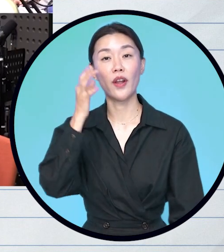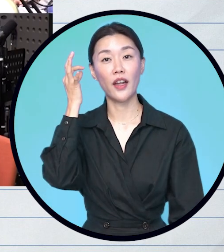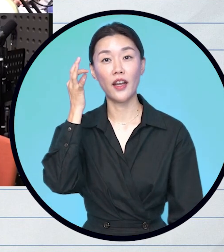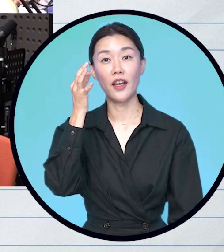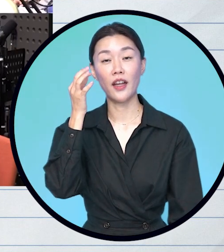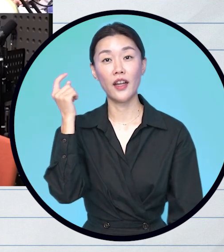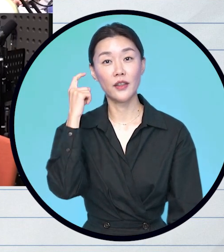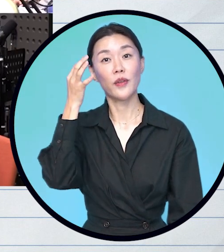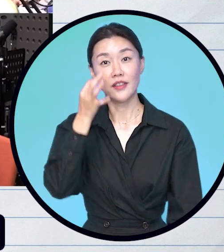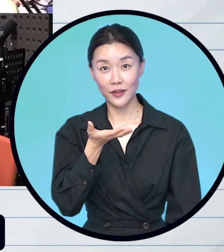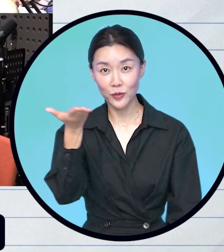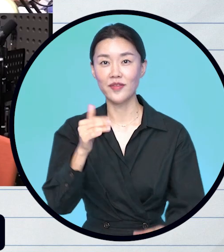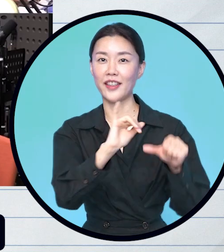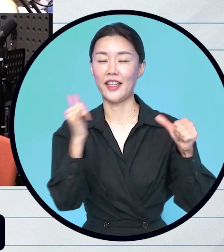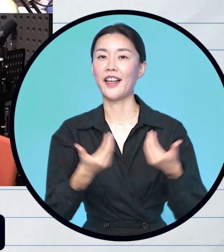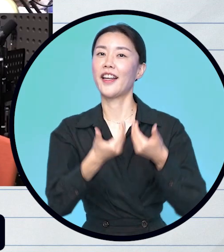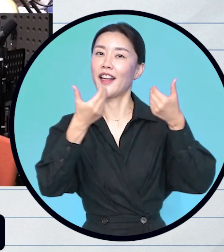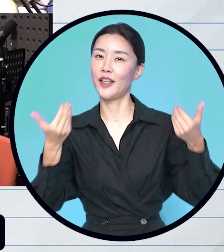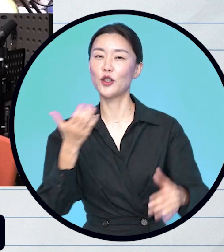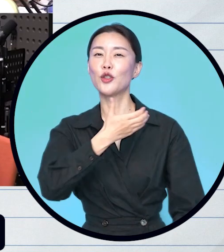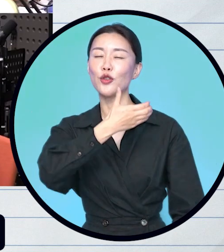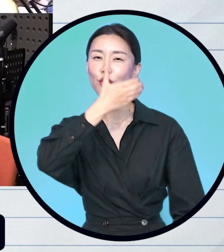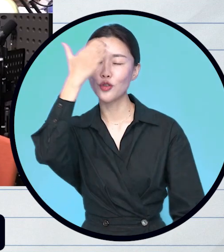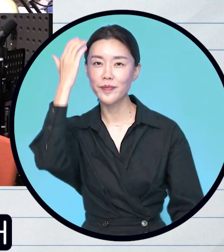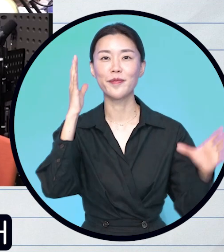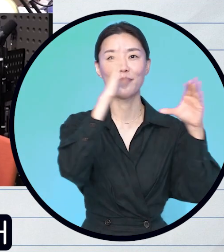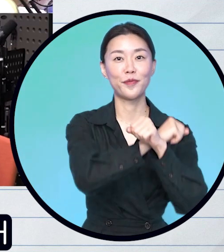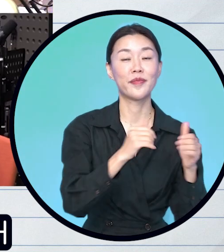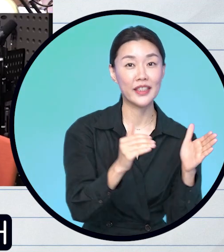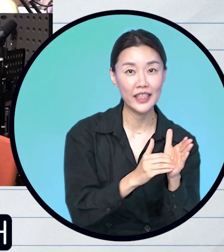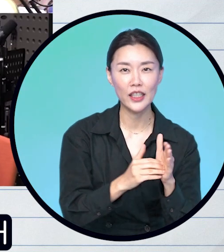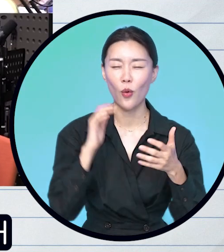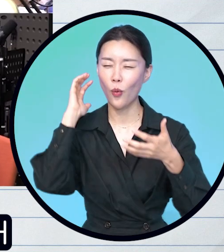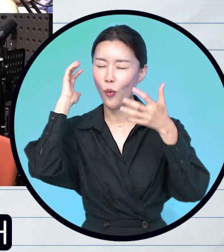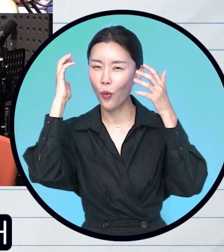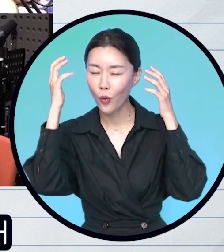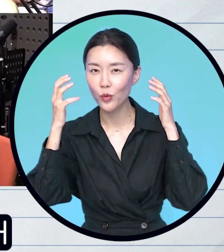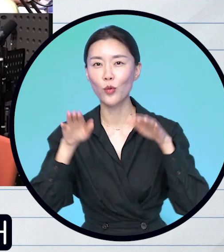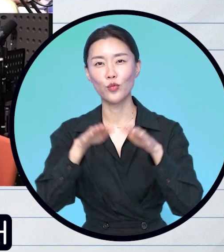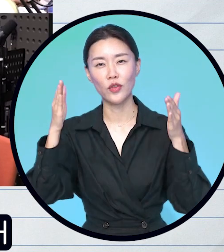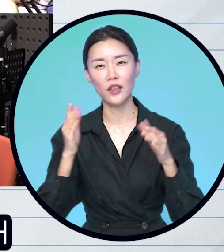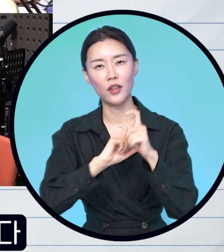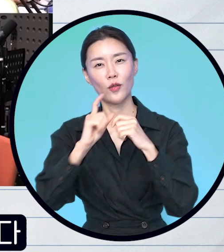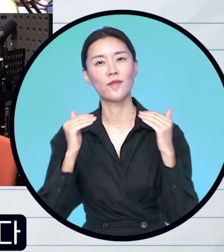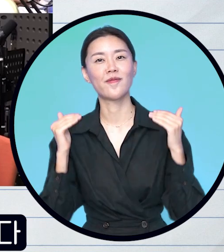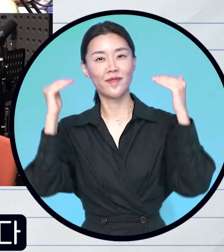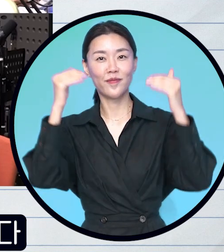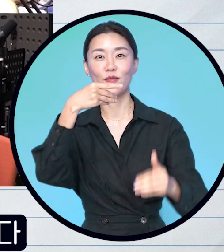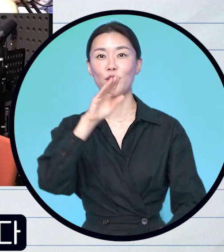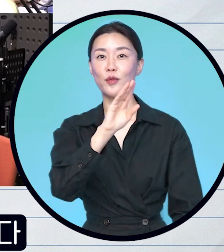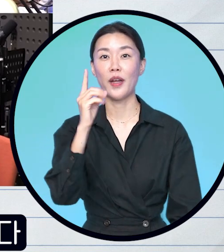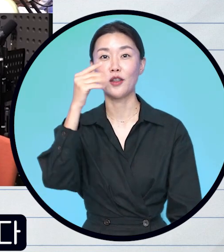다섯 분간의 인사 나눌게요. 꿈의 장을 무사히 마치고 혼돈의 장으로 한층 더 성장한 우리 투모로우 바이 투게더.